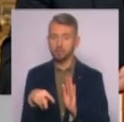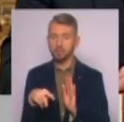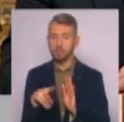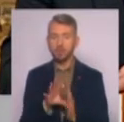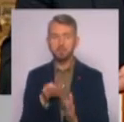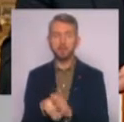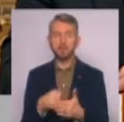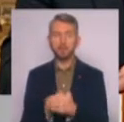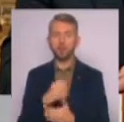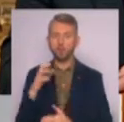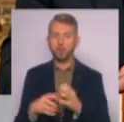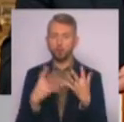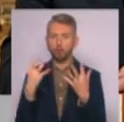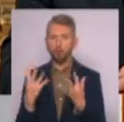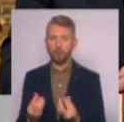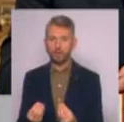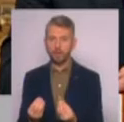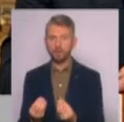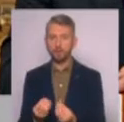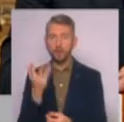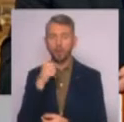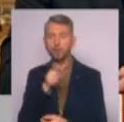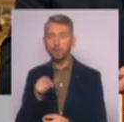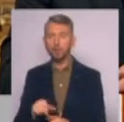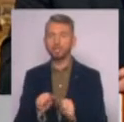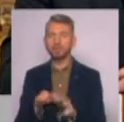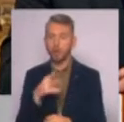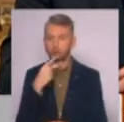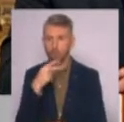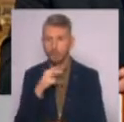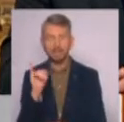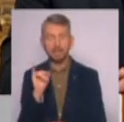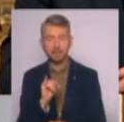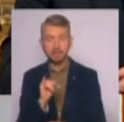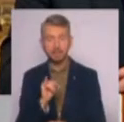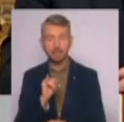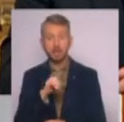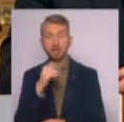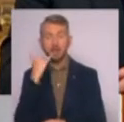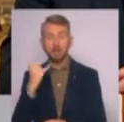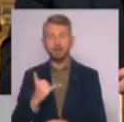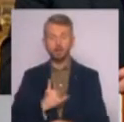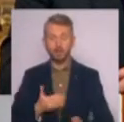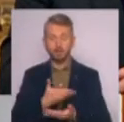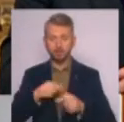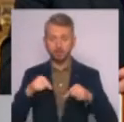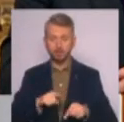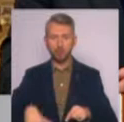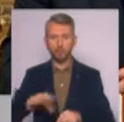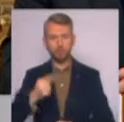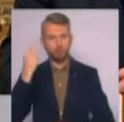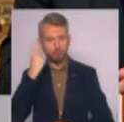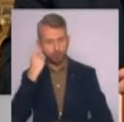приєднатися до Міжнародного дня, коли люди кидають палити, і зателефонувати нам в ефір, щоб всі почули, сказати,